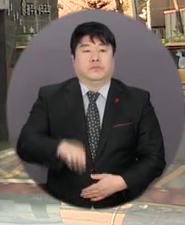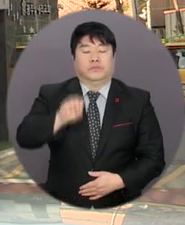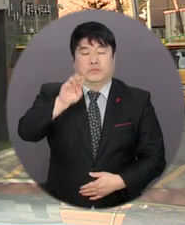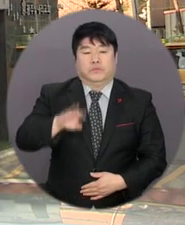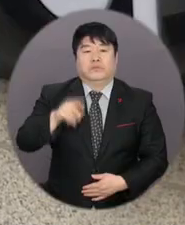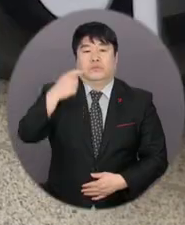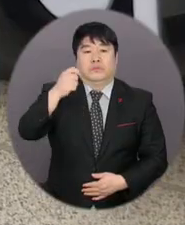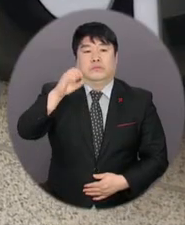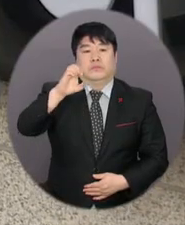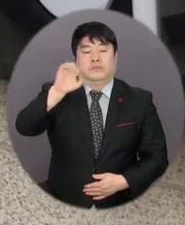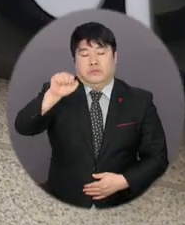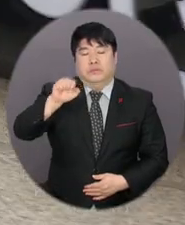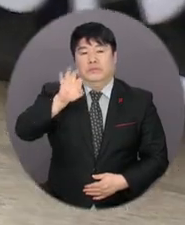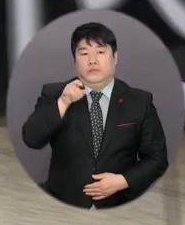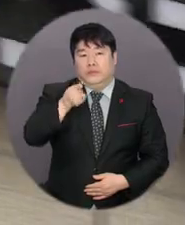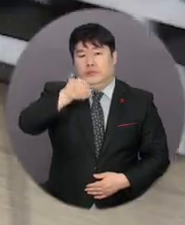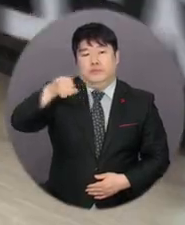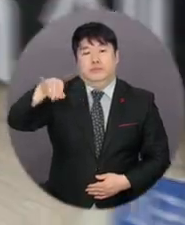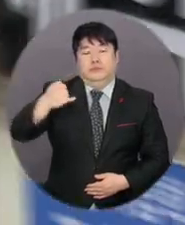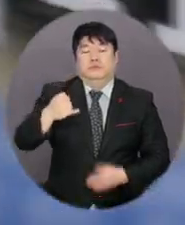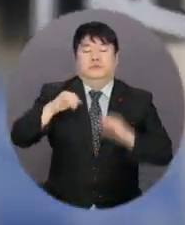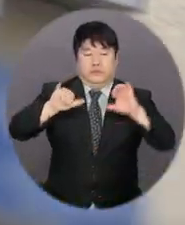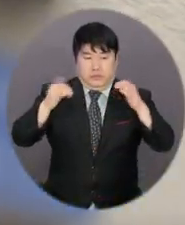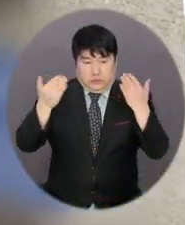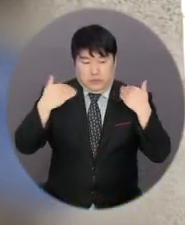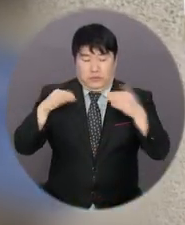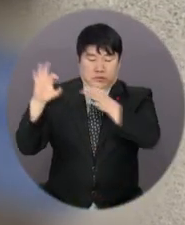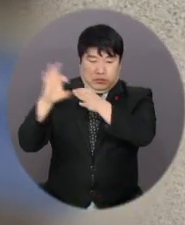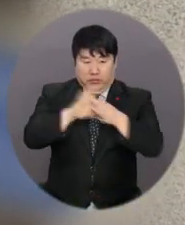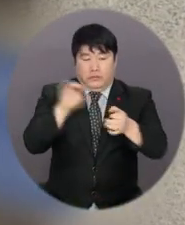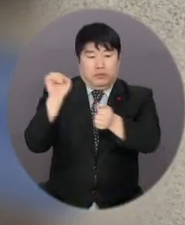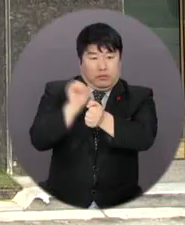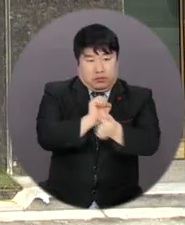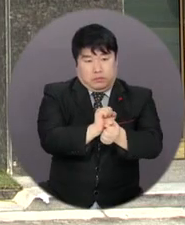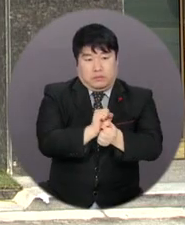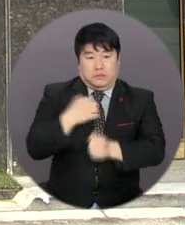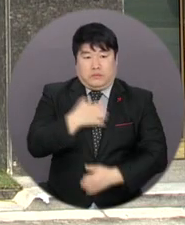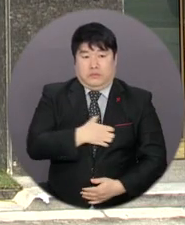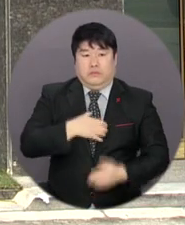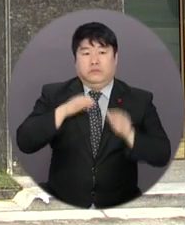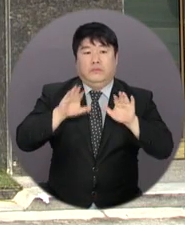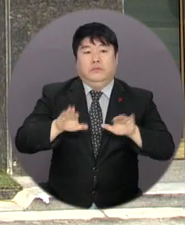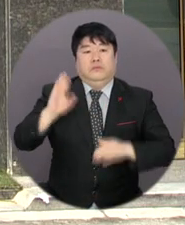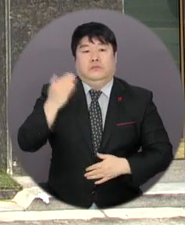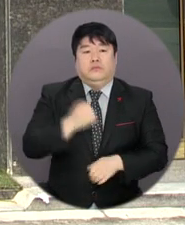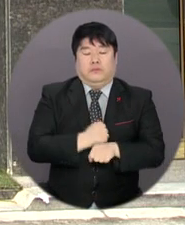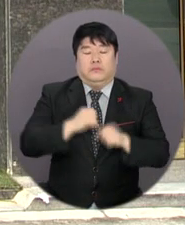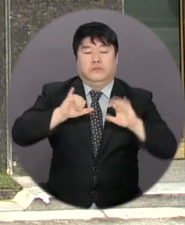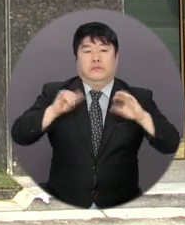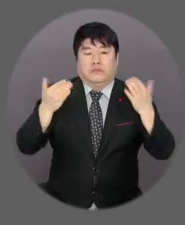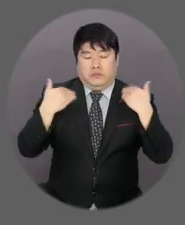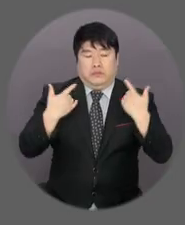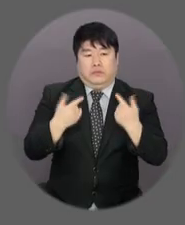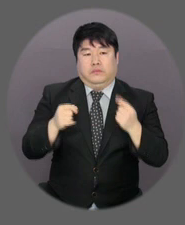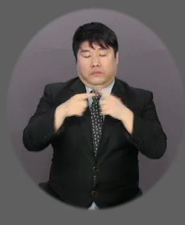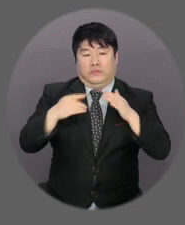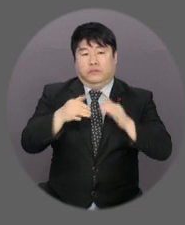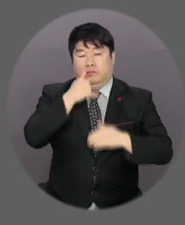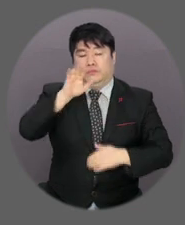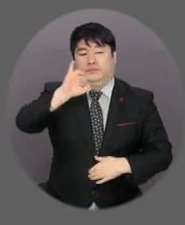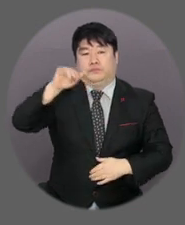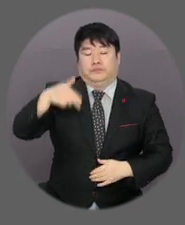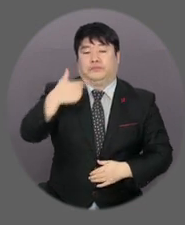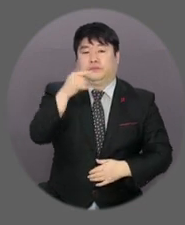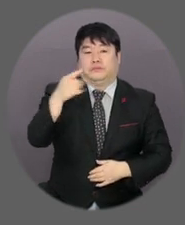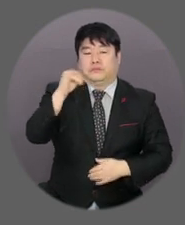광주 TCS 에이스 국제학교와 관련된 연쇄 감염 우려가 현실이 됐습니다. 국제학교와 같은 건물에 있던 빛내리교회 교인